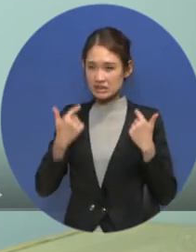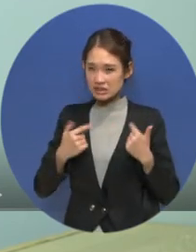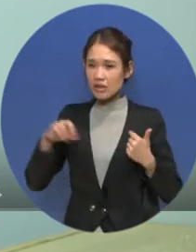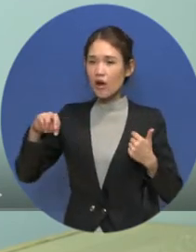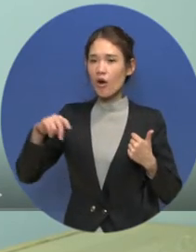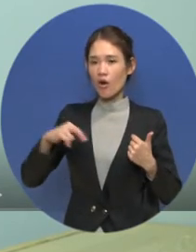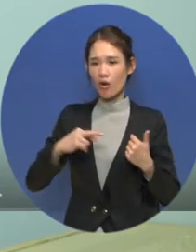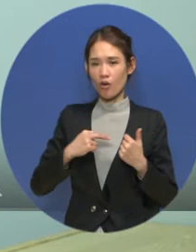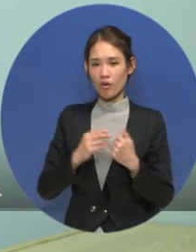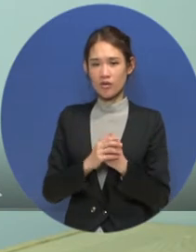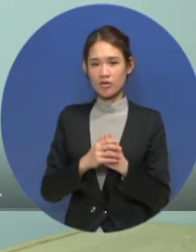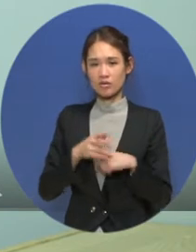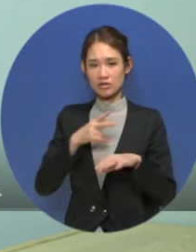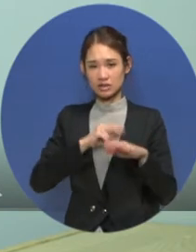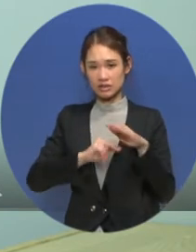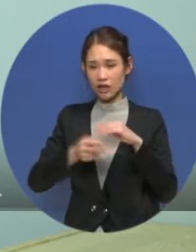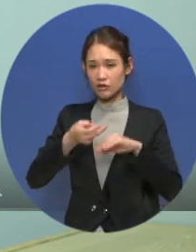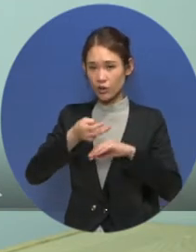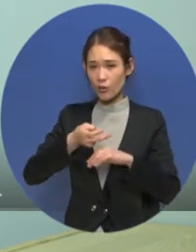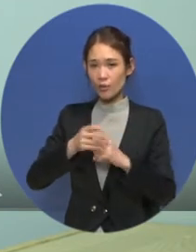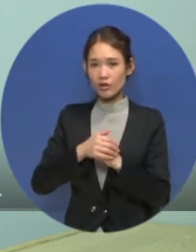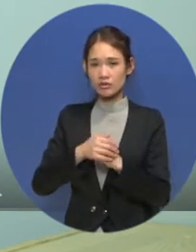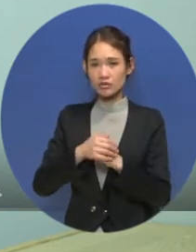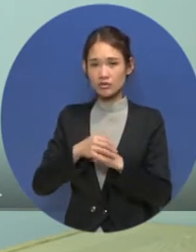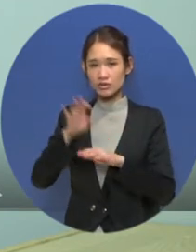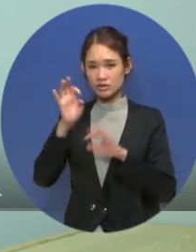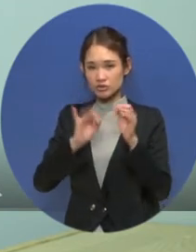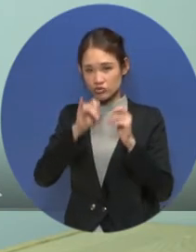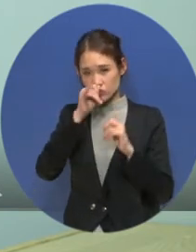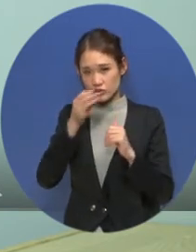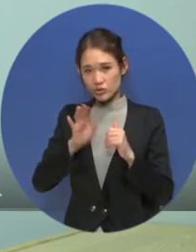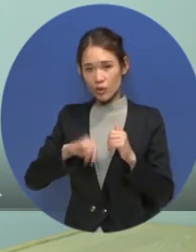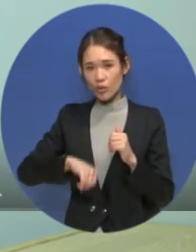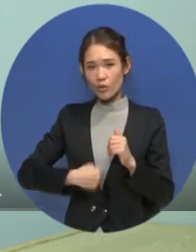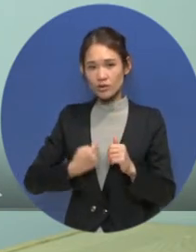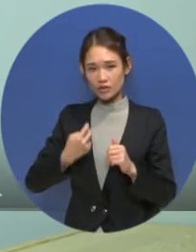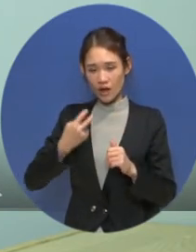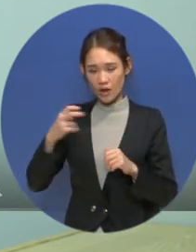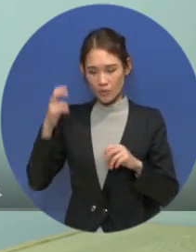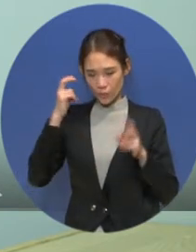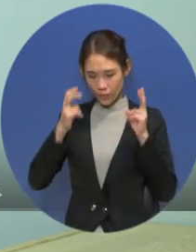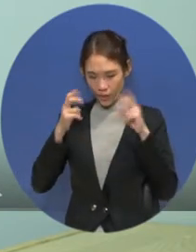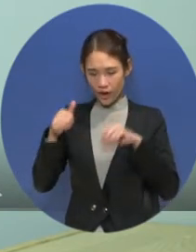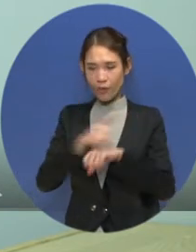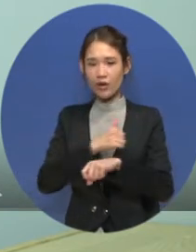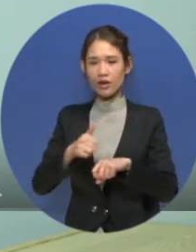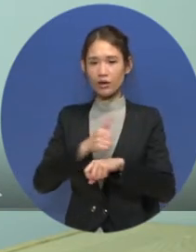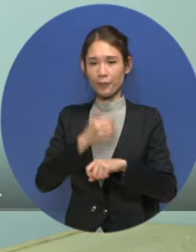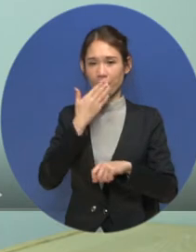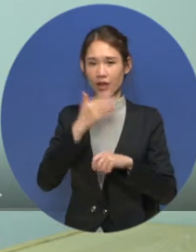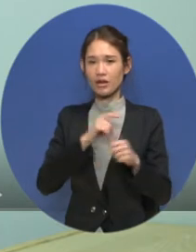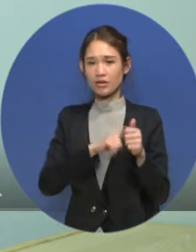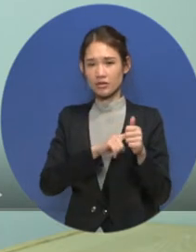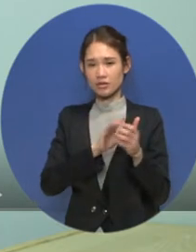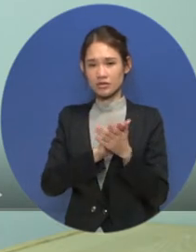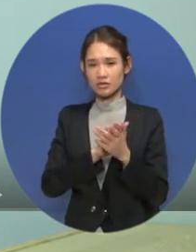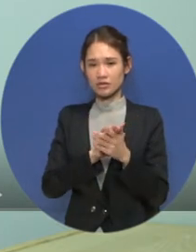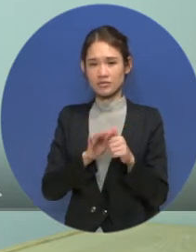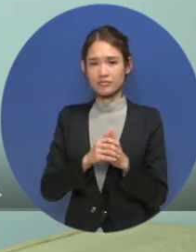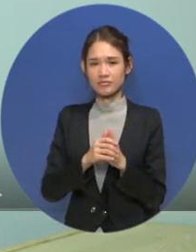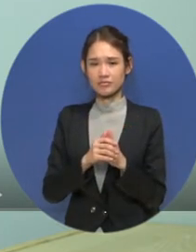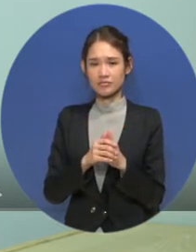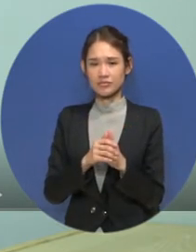친구고요. 대중교통을 이용하면서 그렇게 실수를 하는 친구인데 혼자 왔다 갔다 출퇴근 가능한 친구군. 이 친구는